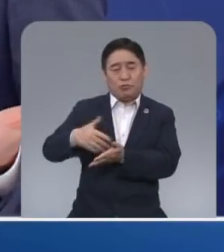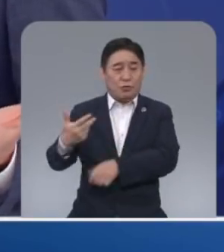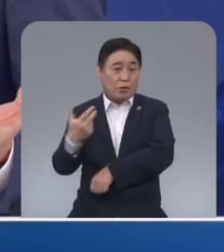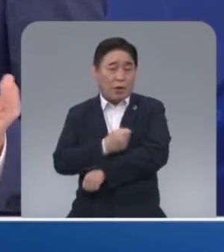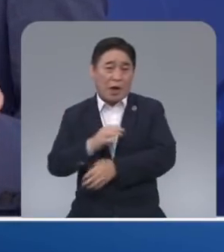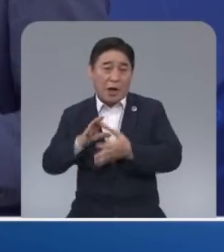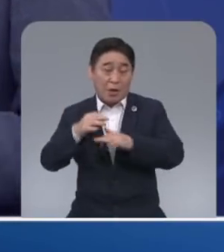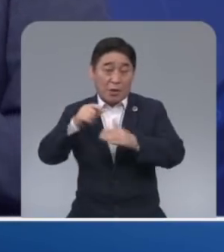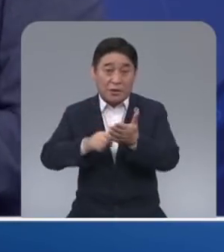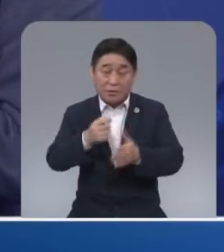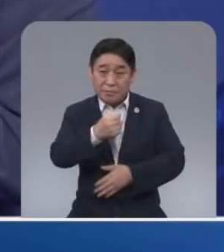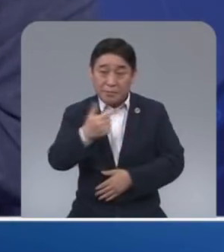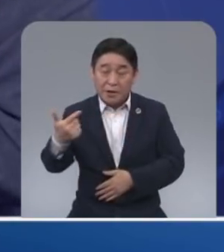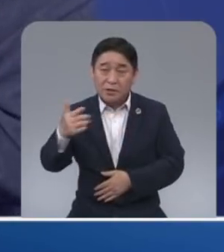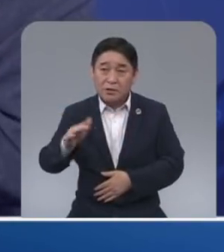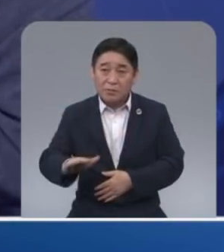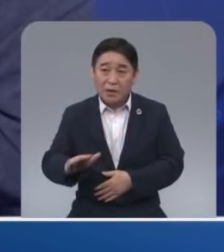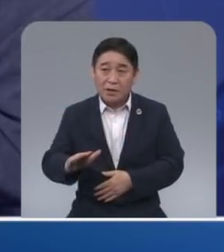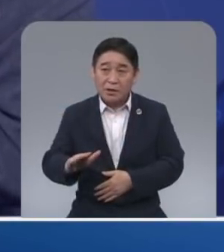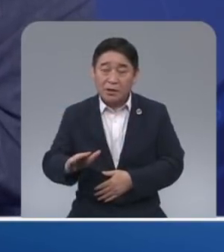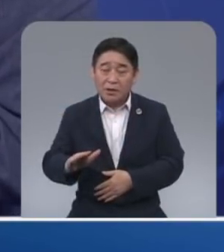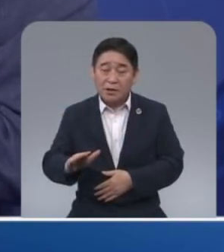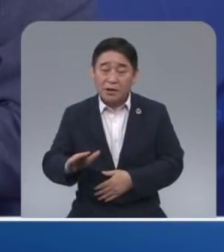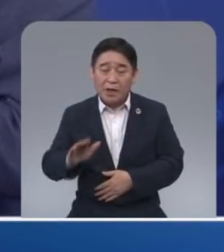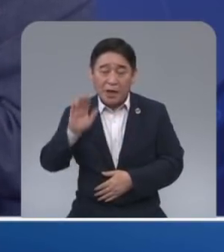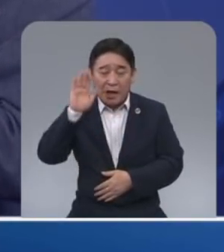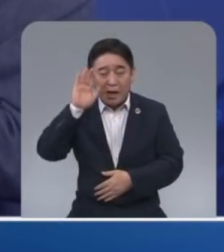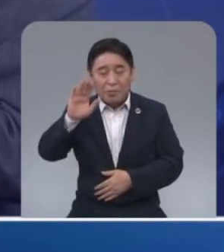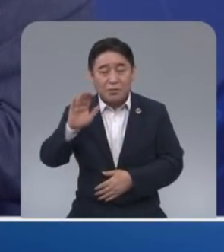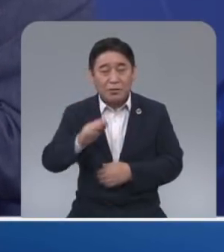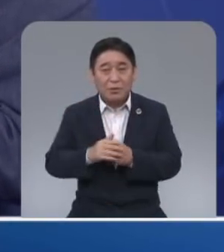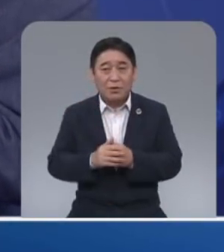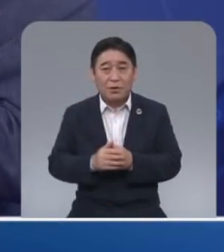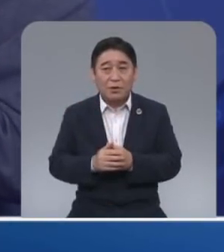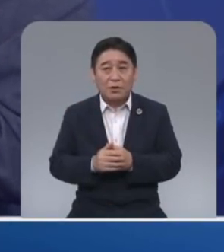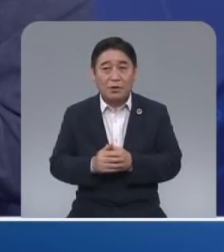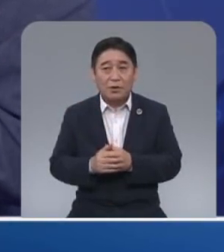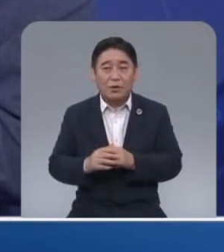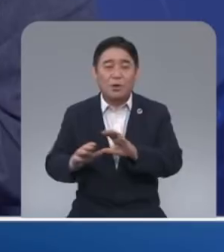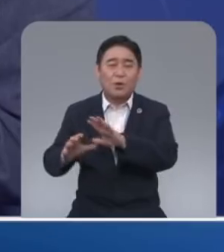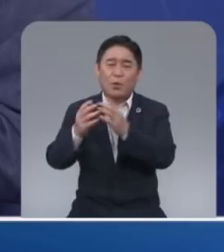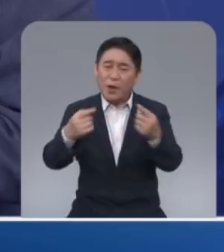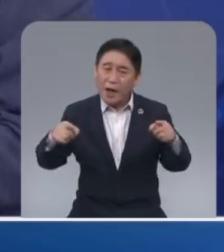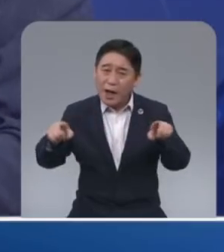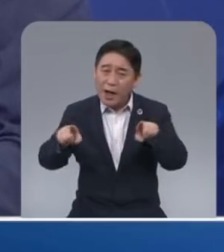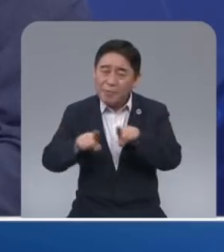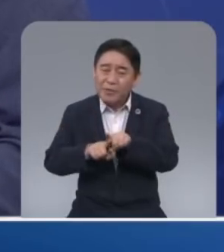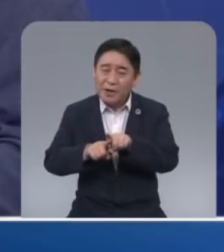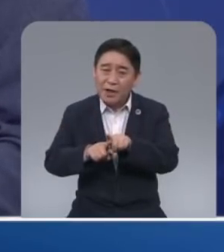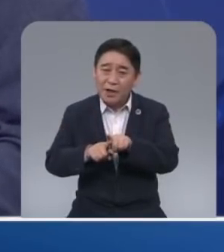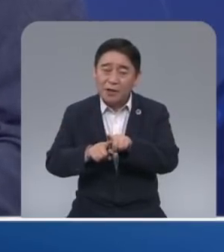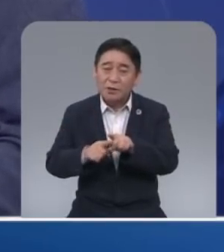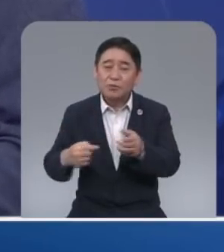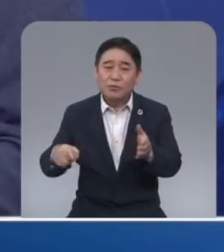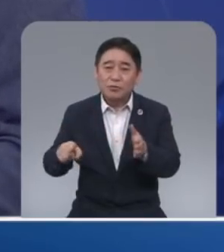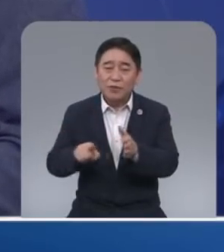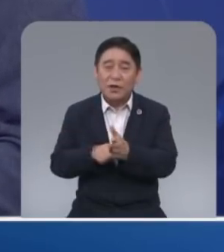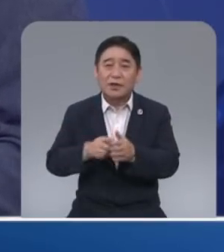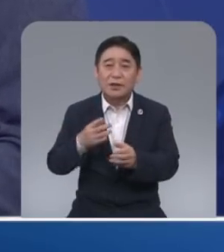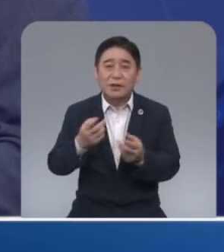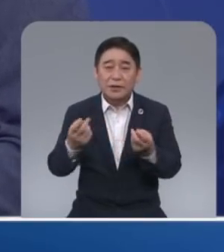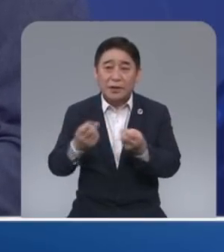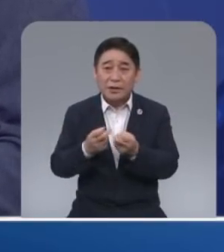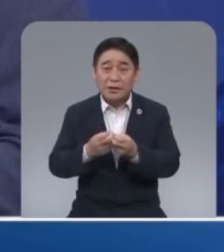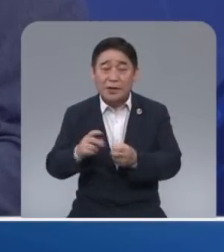관심이 많았었는데 그 어느 부분도 좀 같이 이런 시대를 대비하면서 좀 지표로 좀 관심을 가져야 될까요? 위드